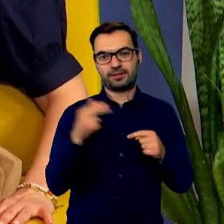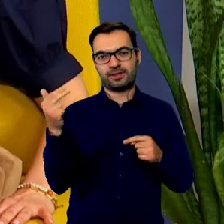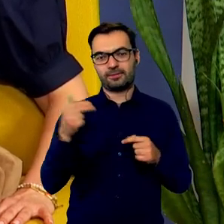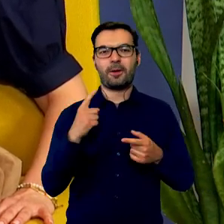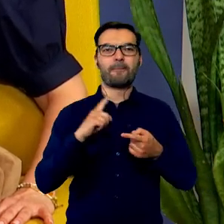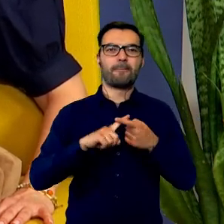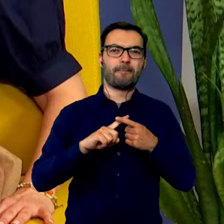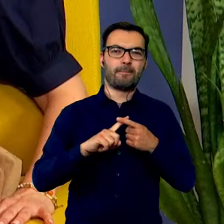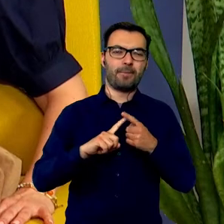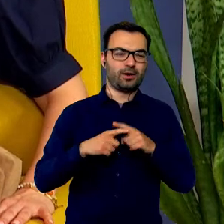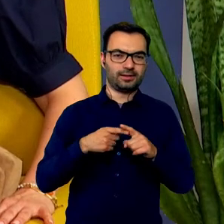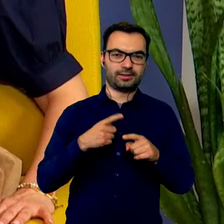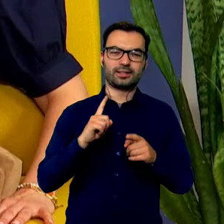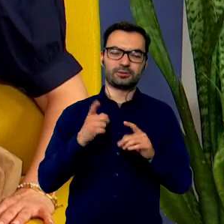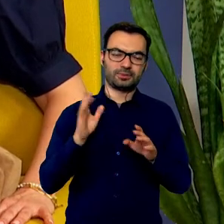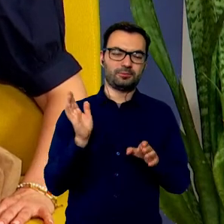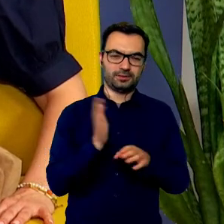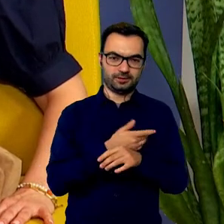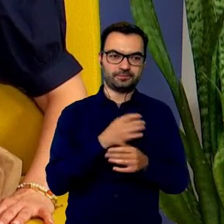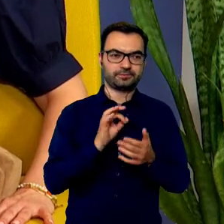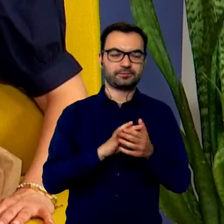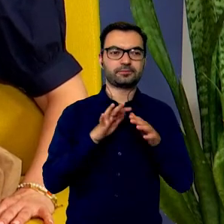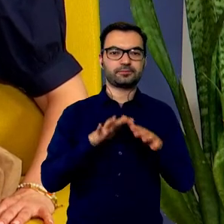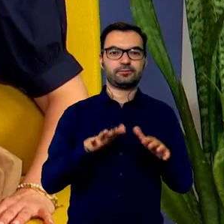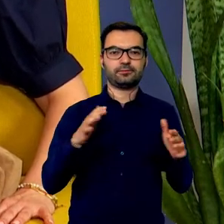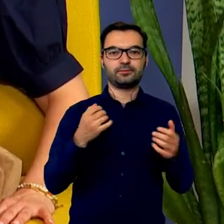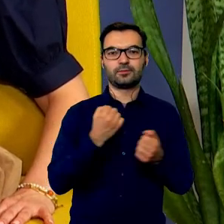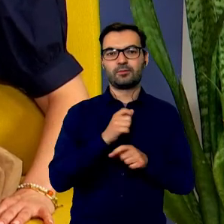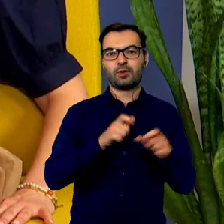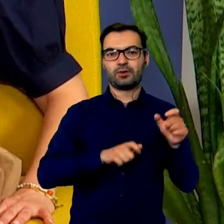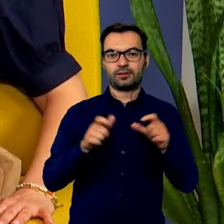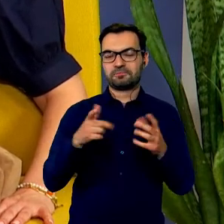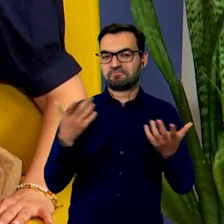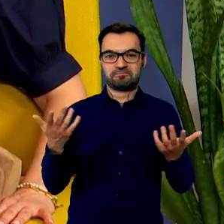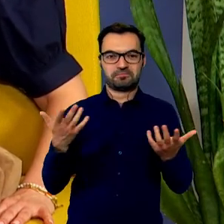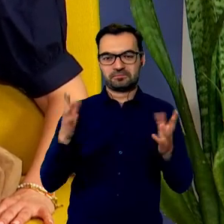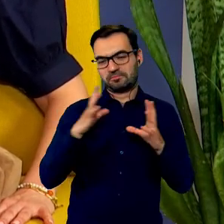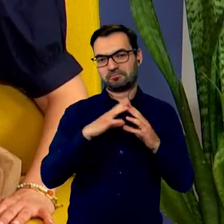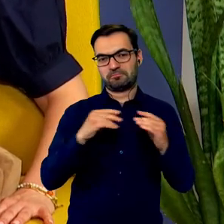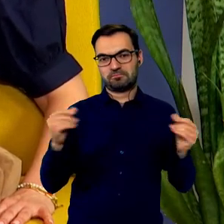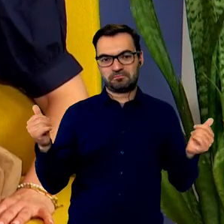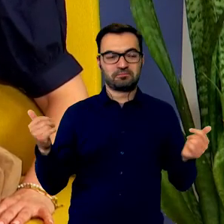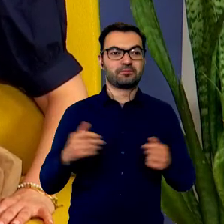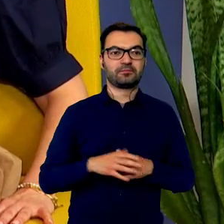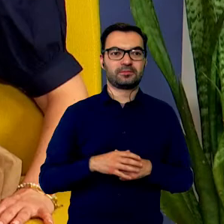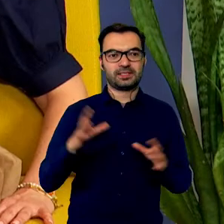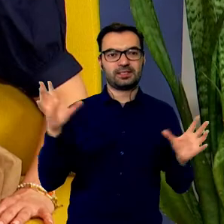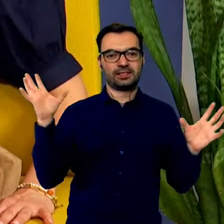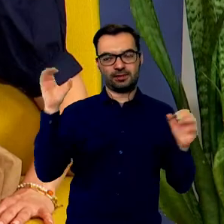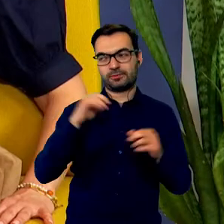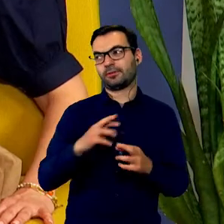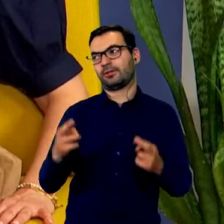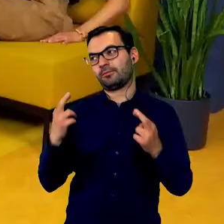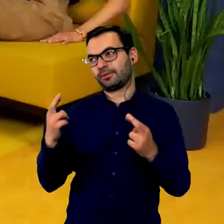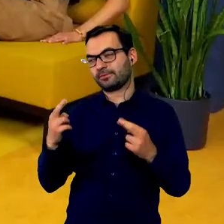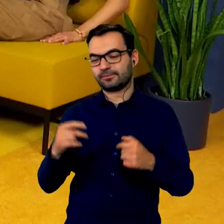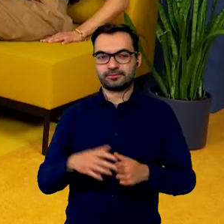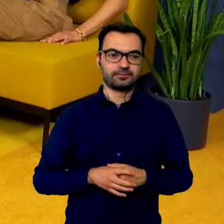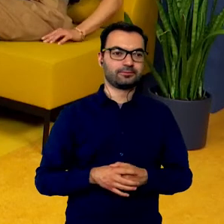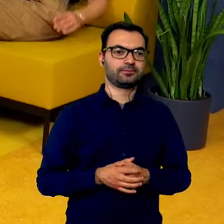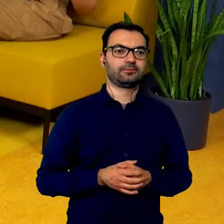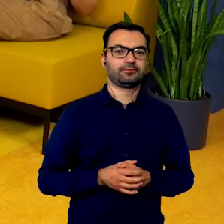rzeczywiście tą, która najszybciej przeminie i być może wielu bohaterów, którzy się tu pojawiają, w ogóle nie będzie zapamiętanych przez historię. No, ale